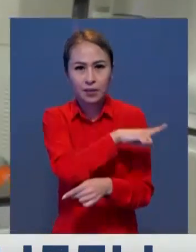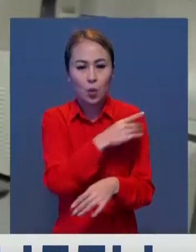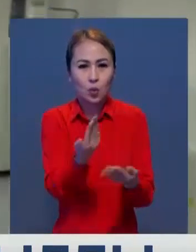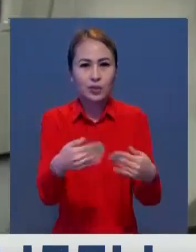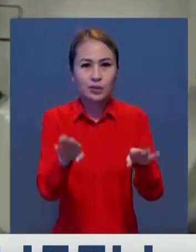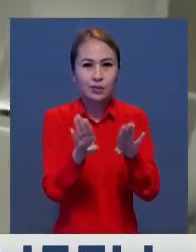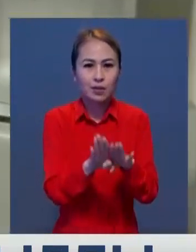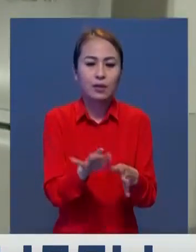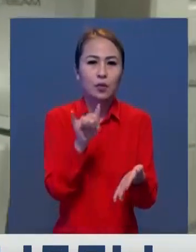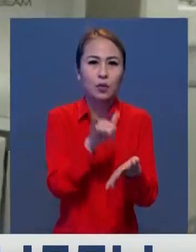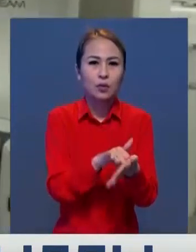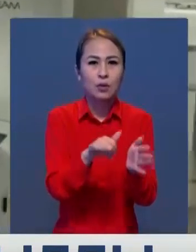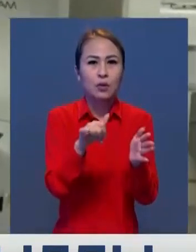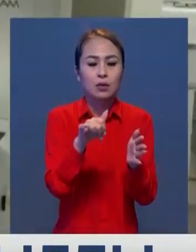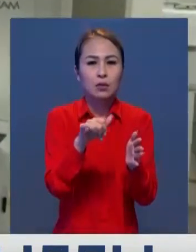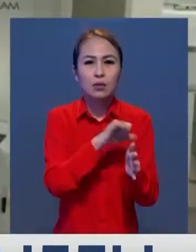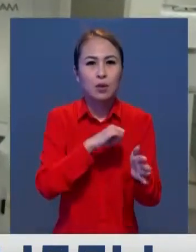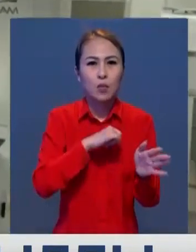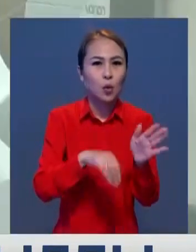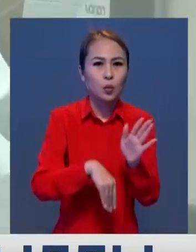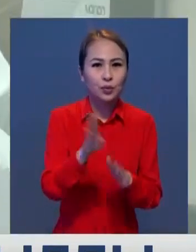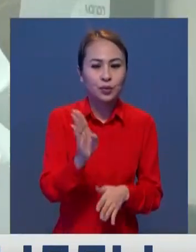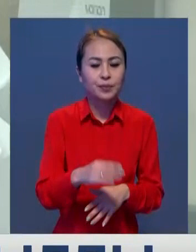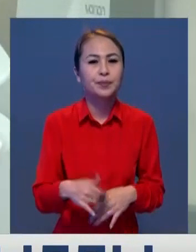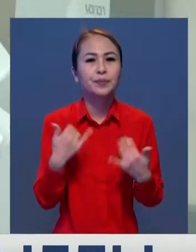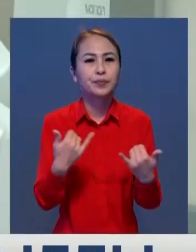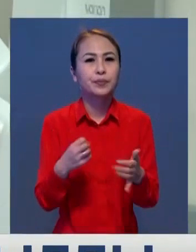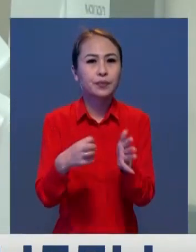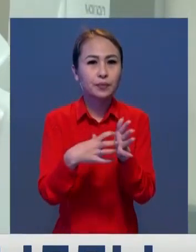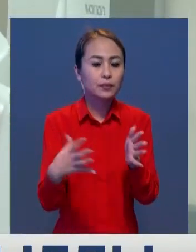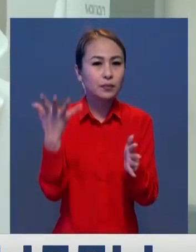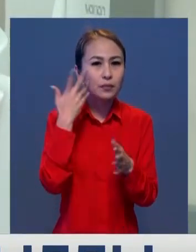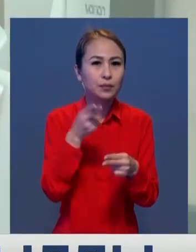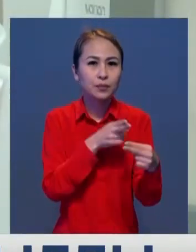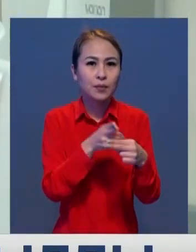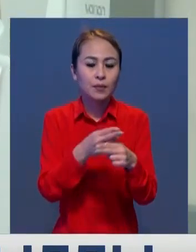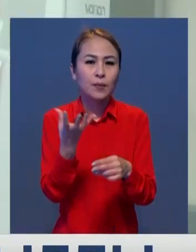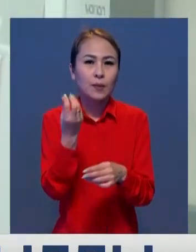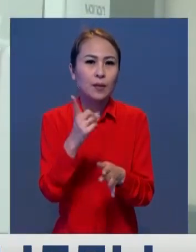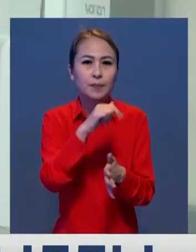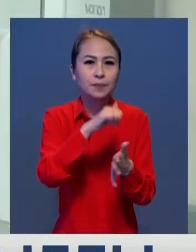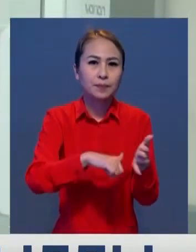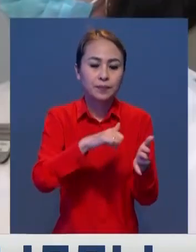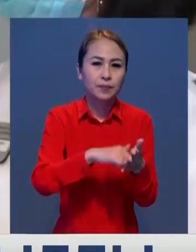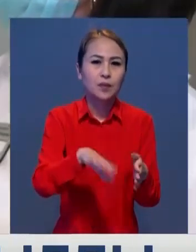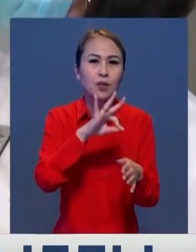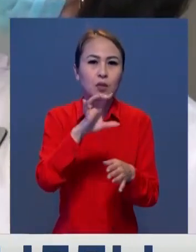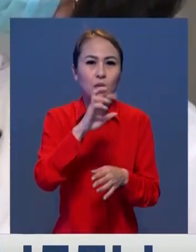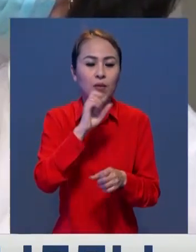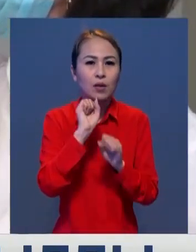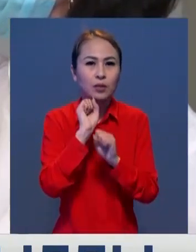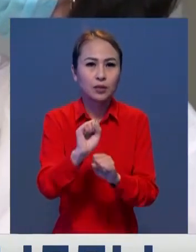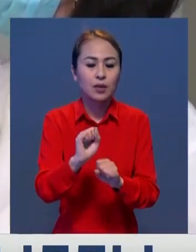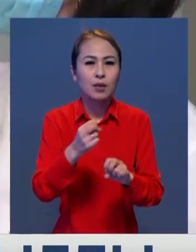осындай үдеткіш құрал алтын стандартқа айналған. Аппаратты іске қосуға кедергі болған тағы бір себеп – зиянды сөлден қорғайтын